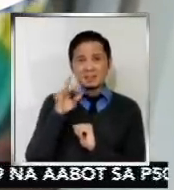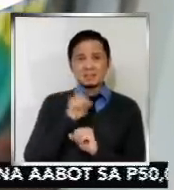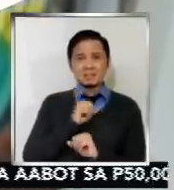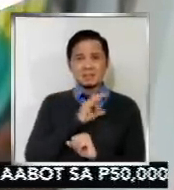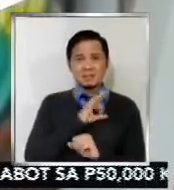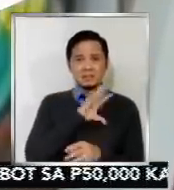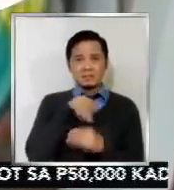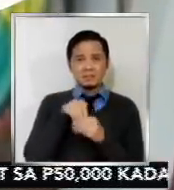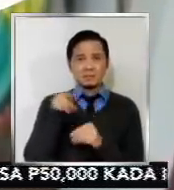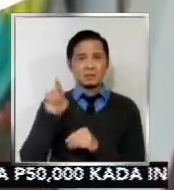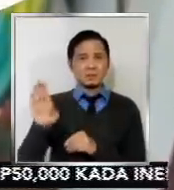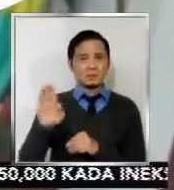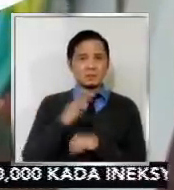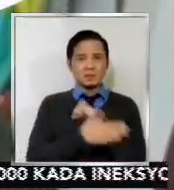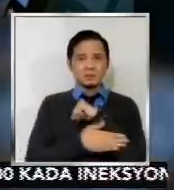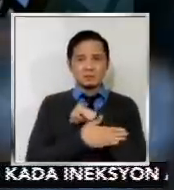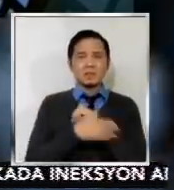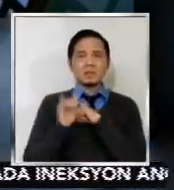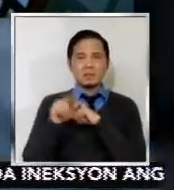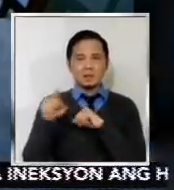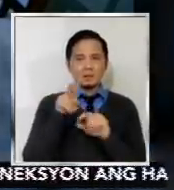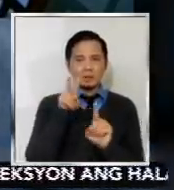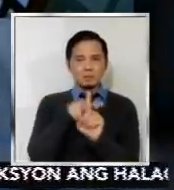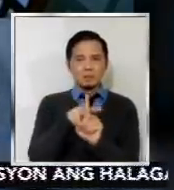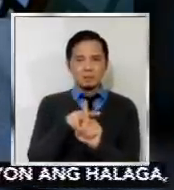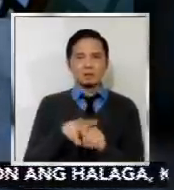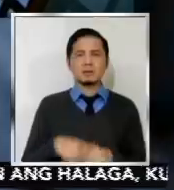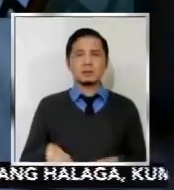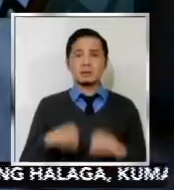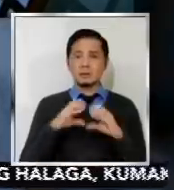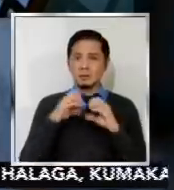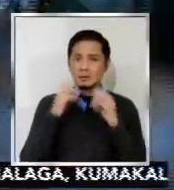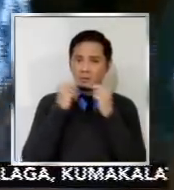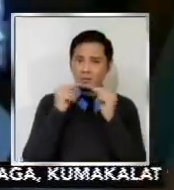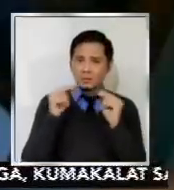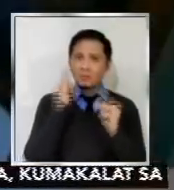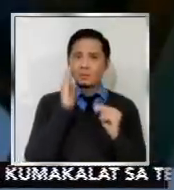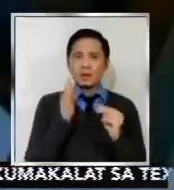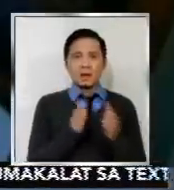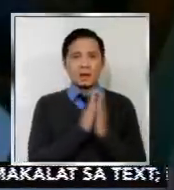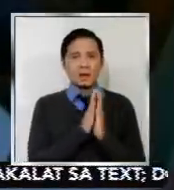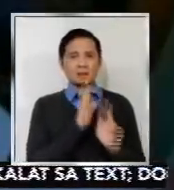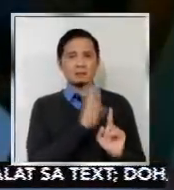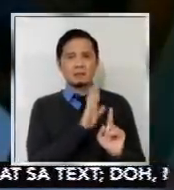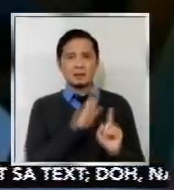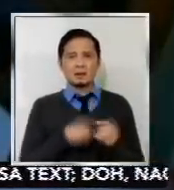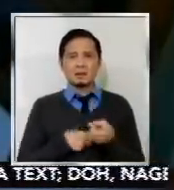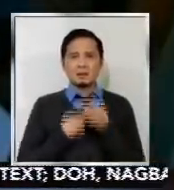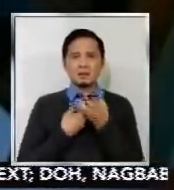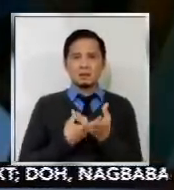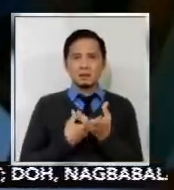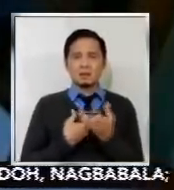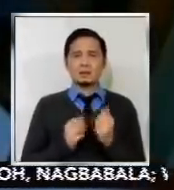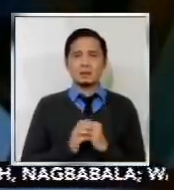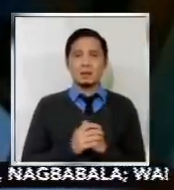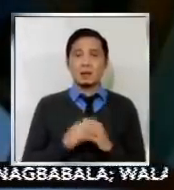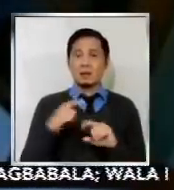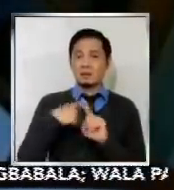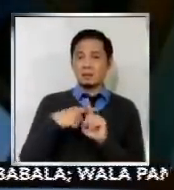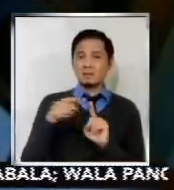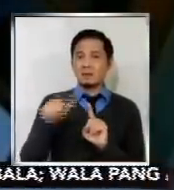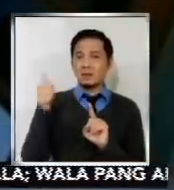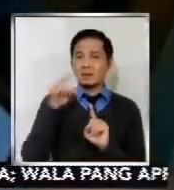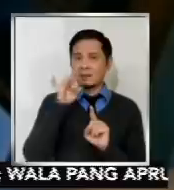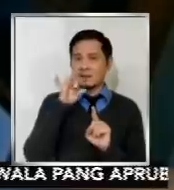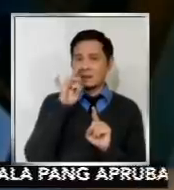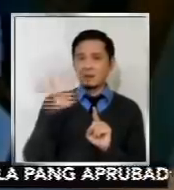assignment. Patuloy na sinisikap ng GMA News na makuha ang panig ni Ambassador Mauro maging ng mga kasambahay na biktima. Nananatiling bukas